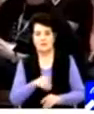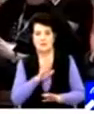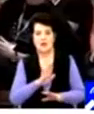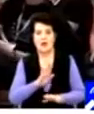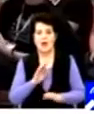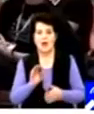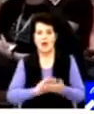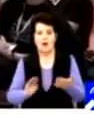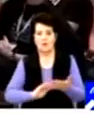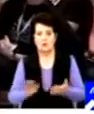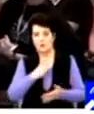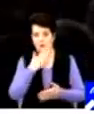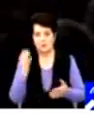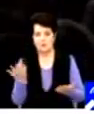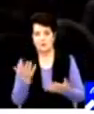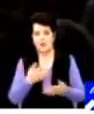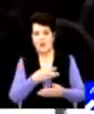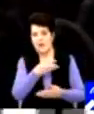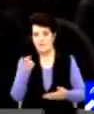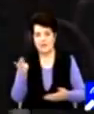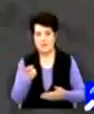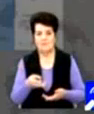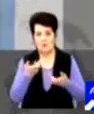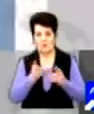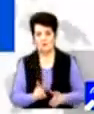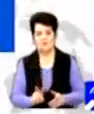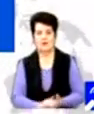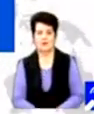autorul multor producții video originale.